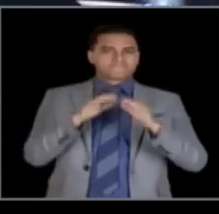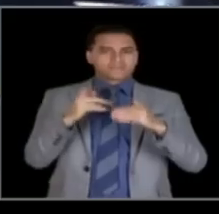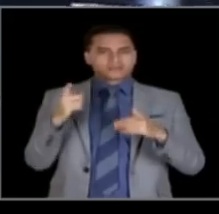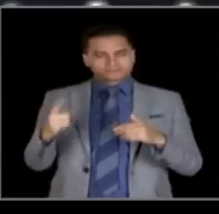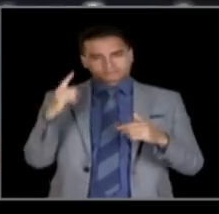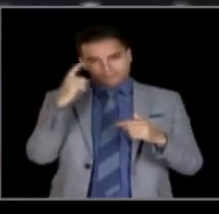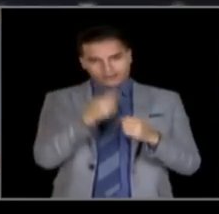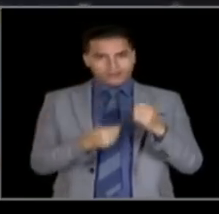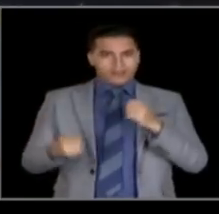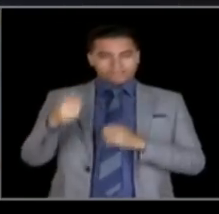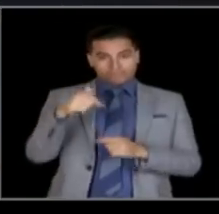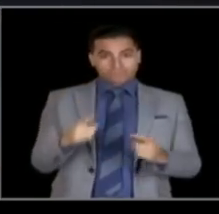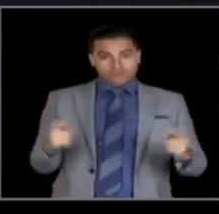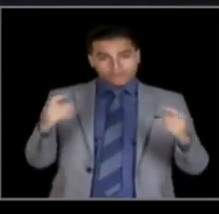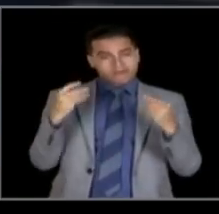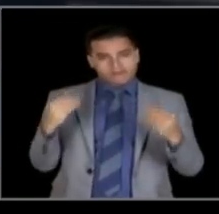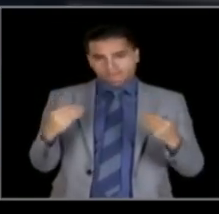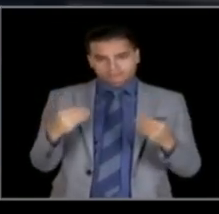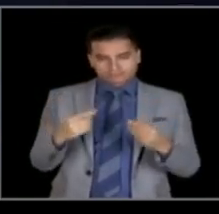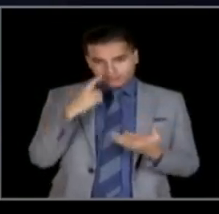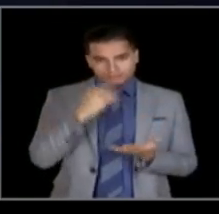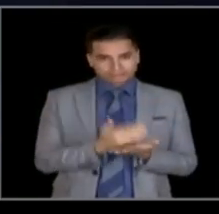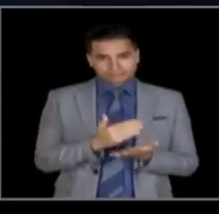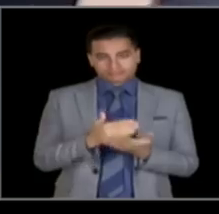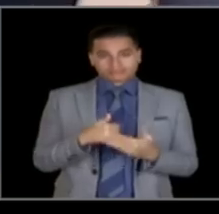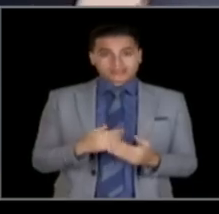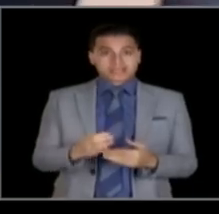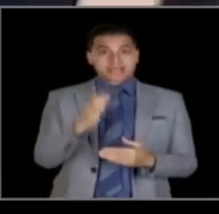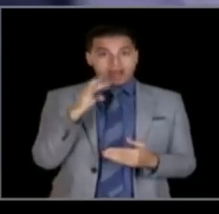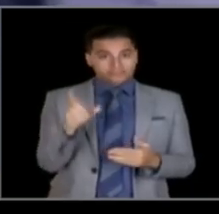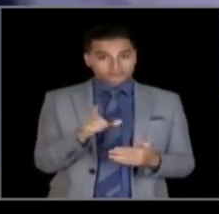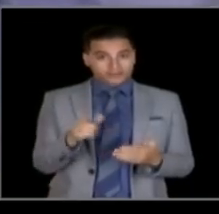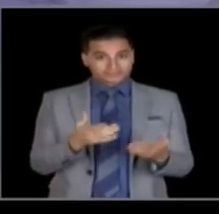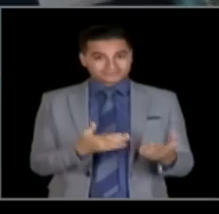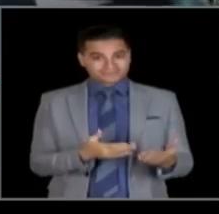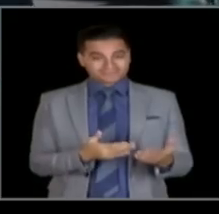تاني. المباراة لسه في الملعب. إجابة صحيحة.